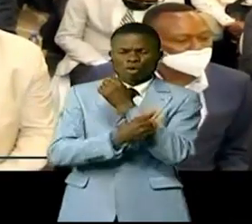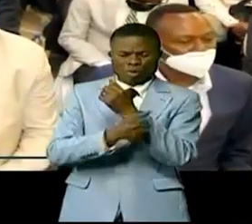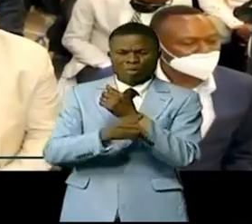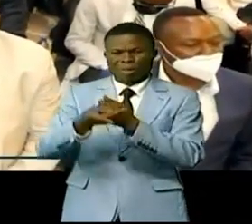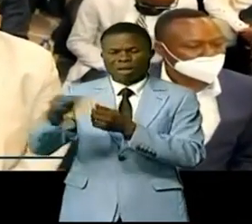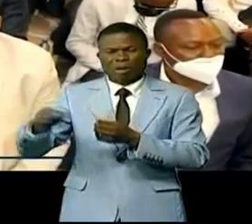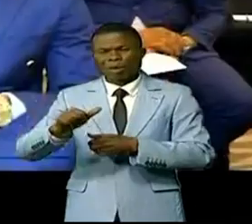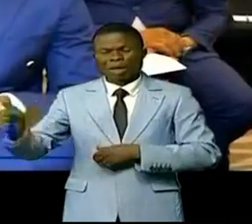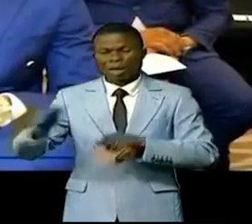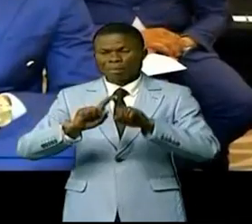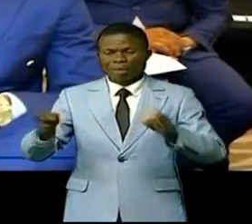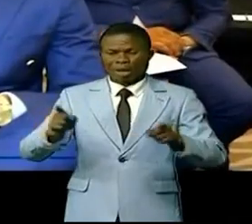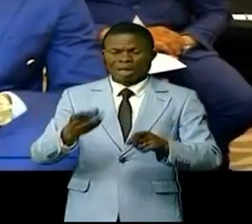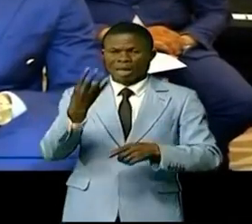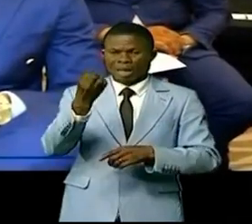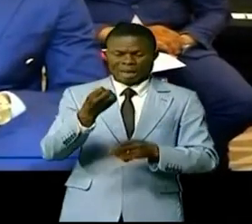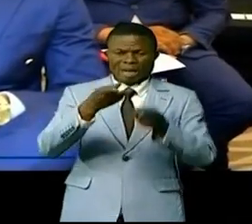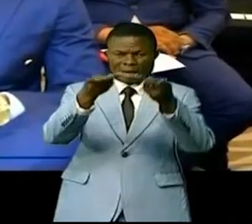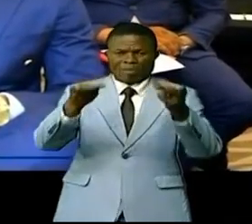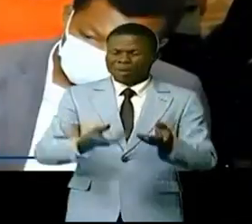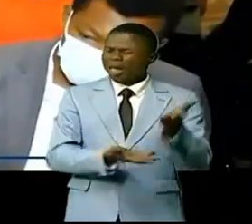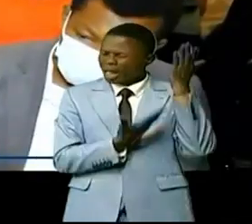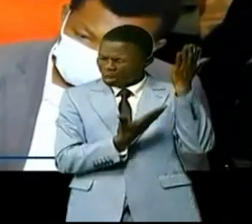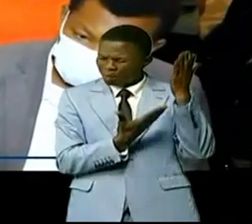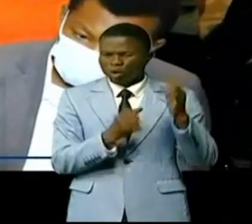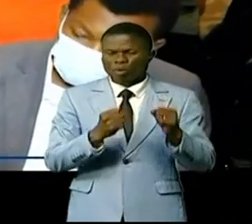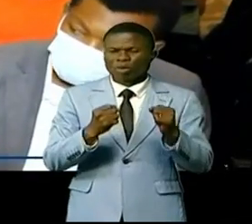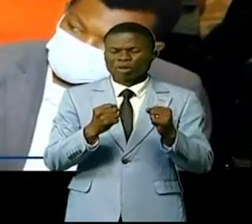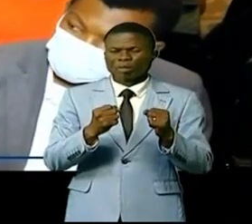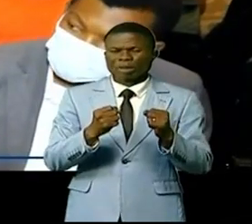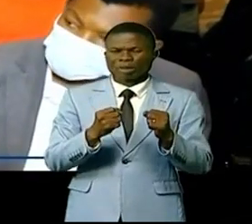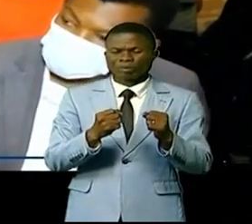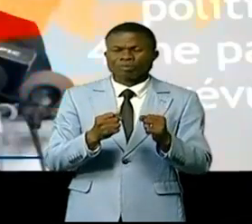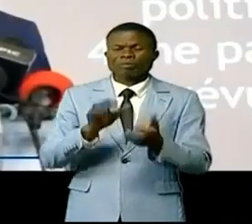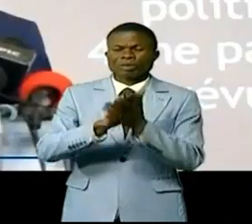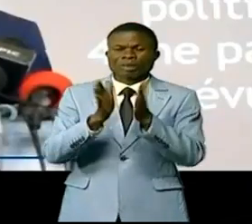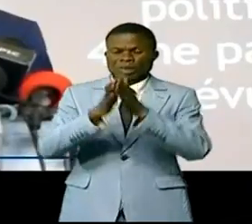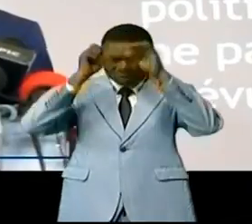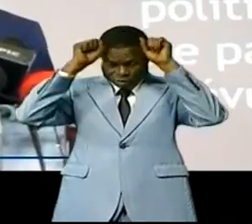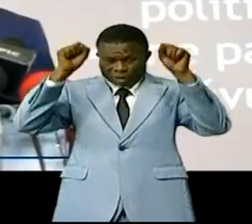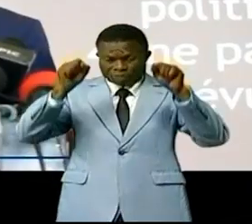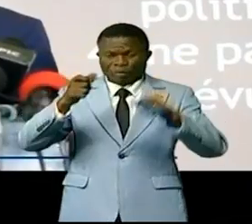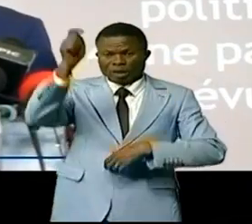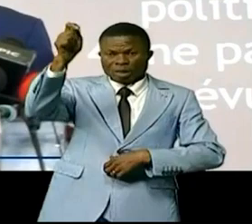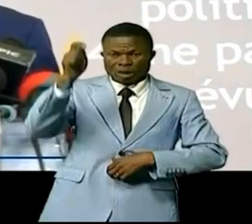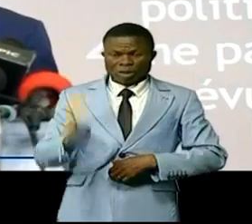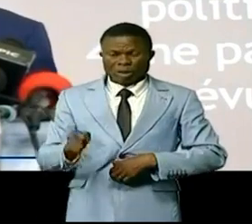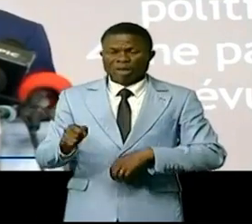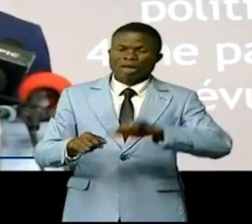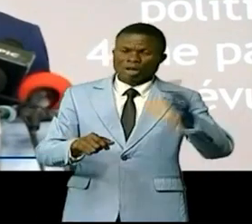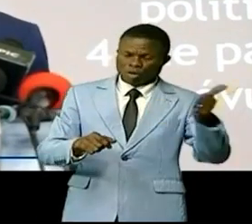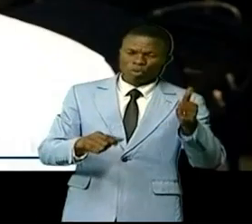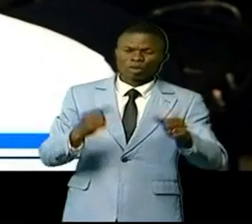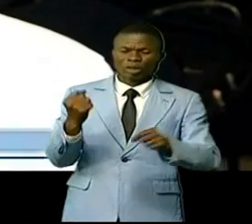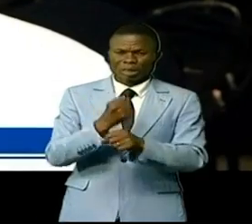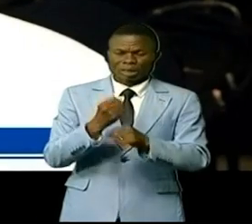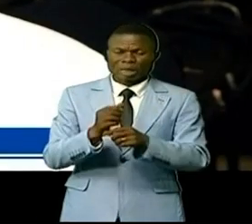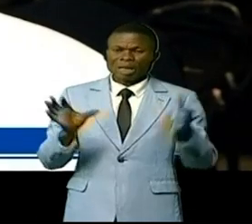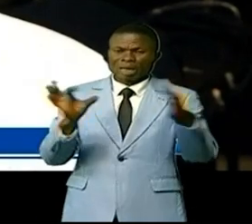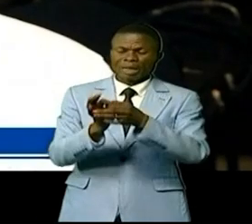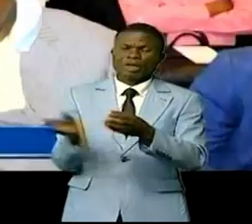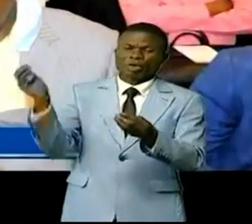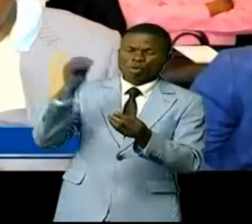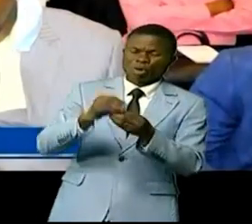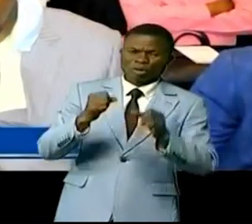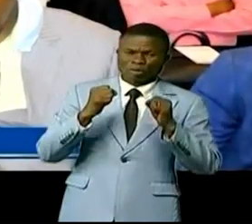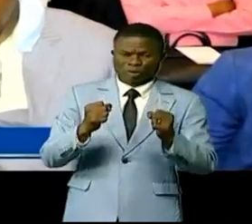sauf les 40 postes jugés de souveraineté, notamment la présidence, l'armée et autres, car l'union fait la force.